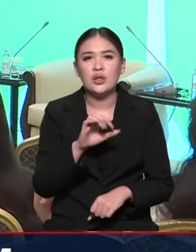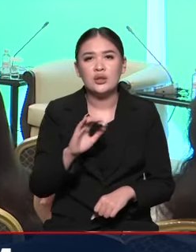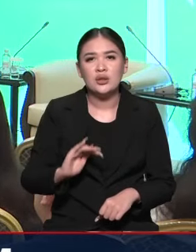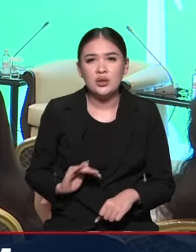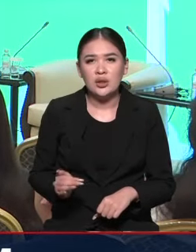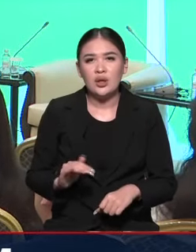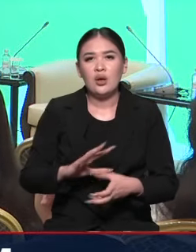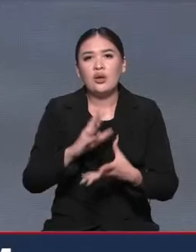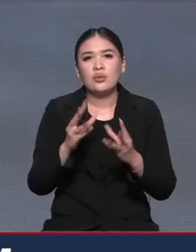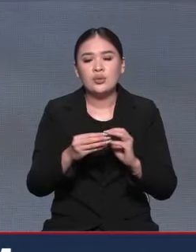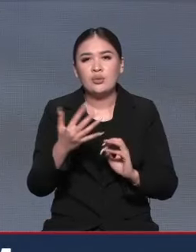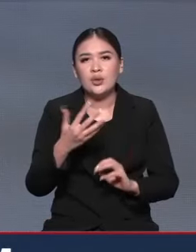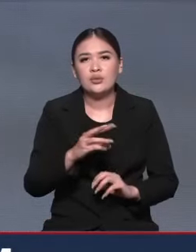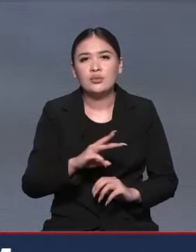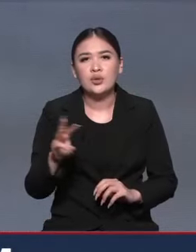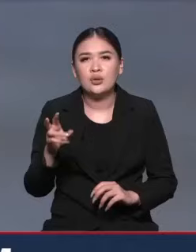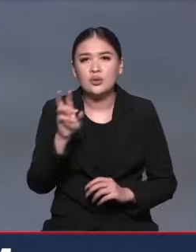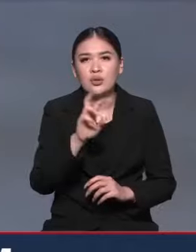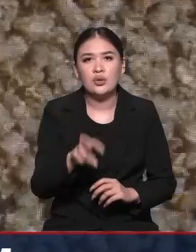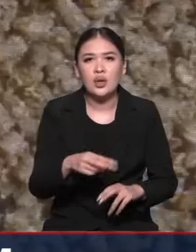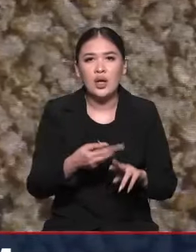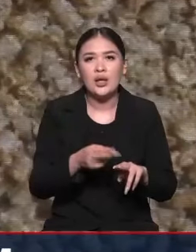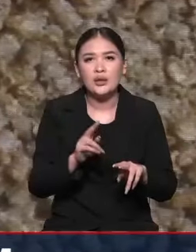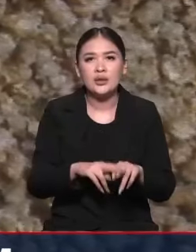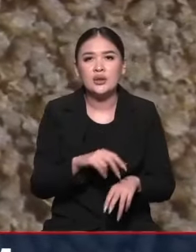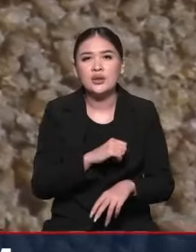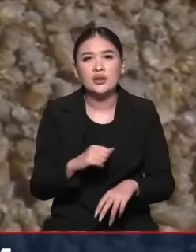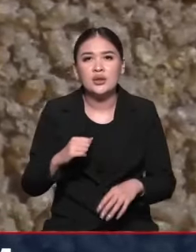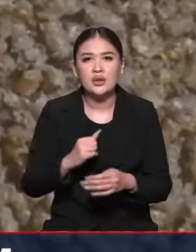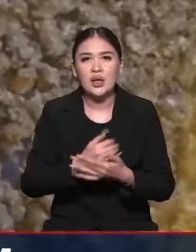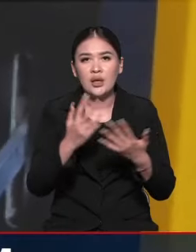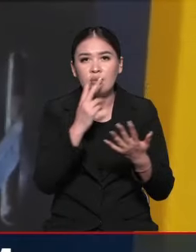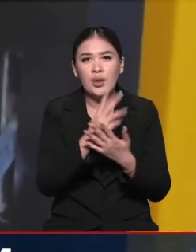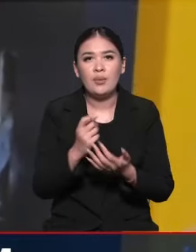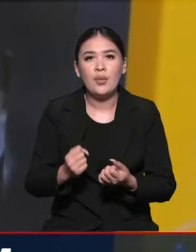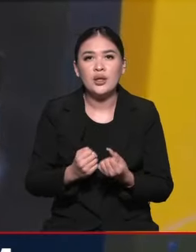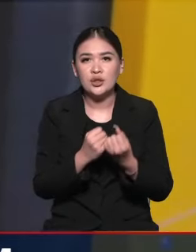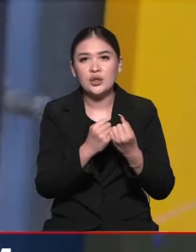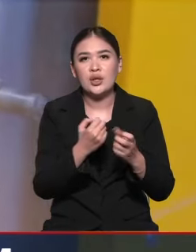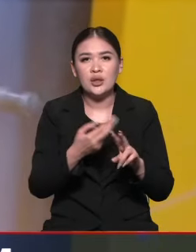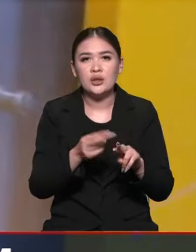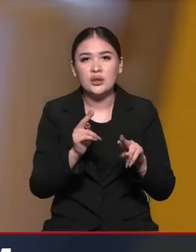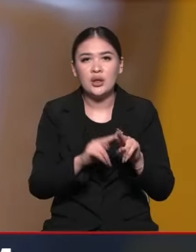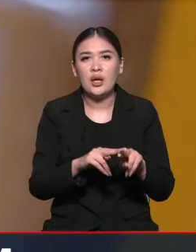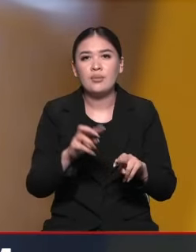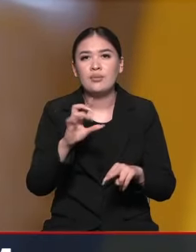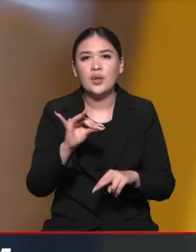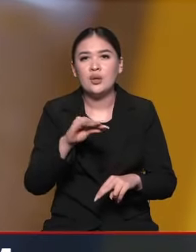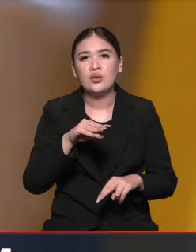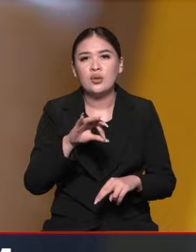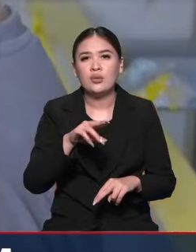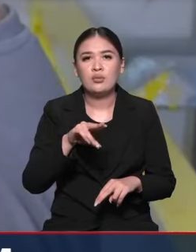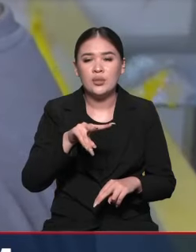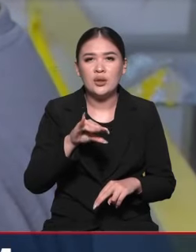общей сложности на 5 миллионов долларов. Одним из ярких примеров такой поддержки является предприятие по производству биотоплива